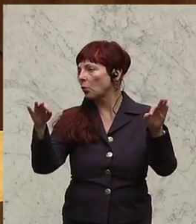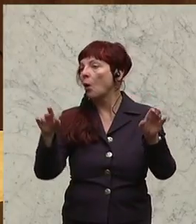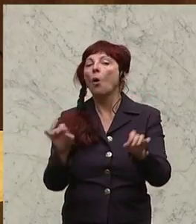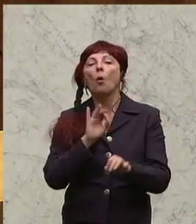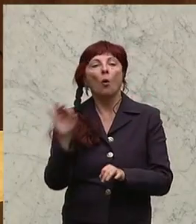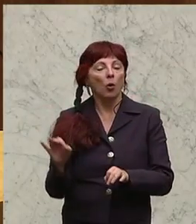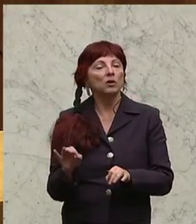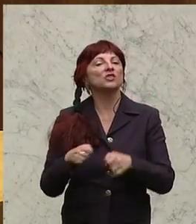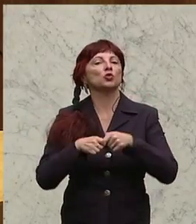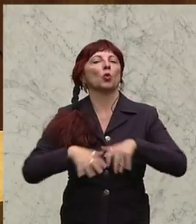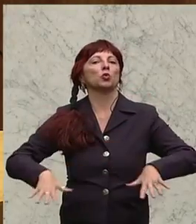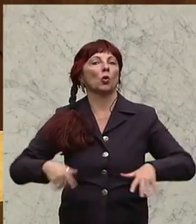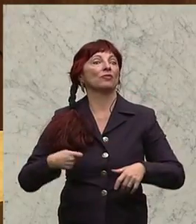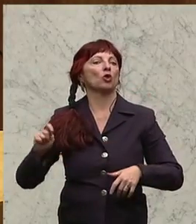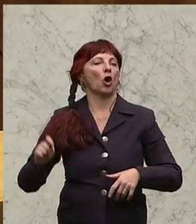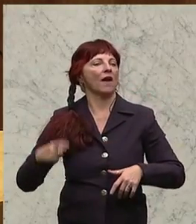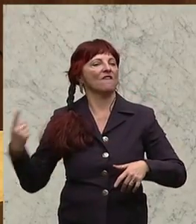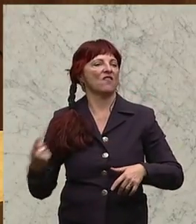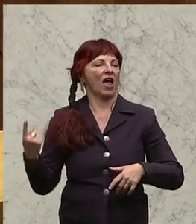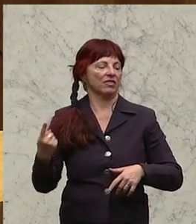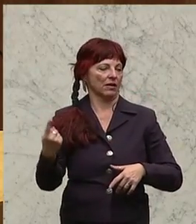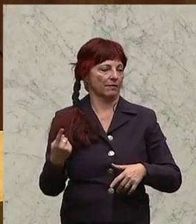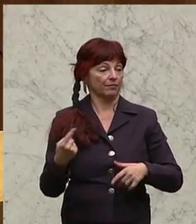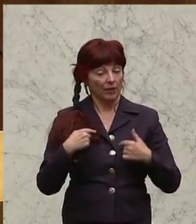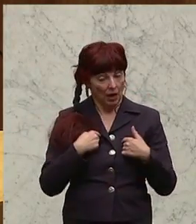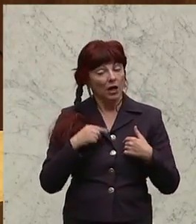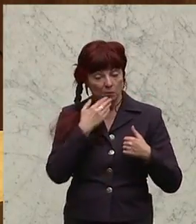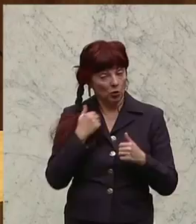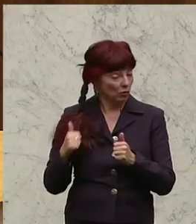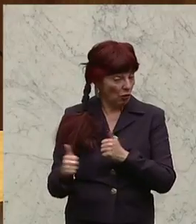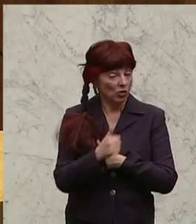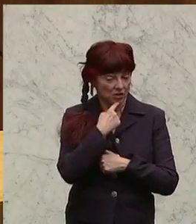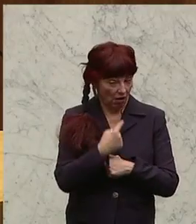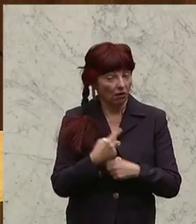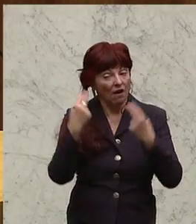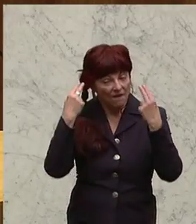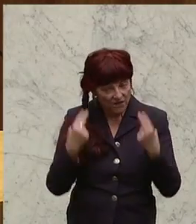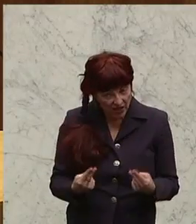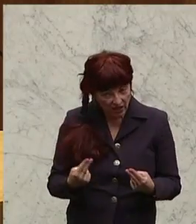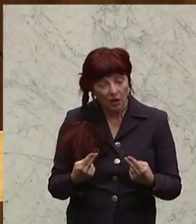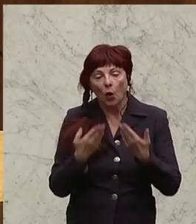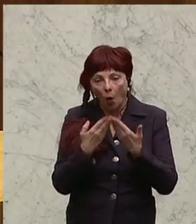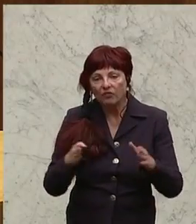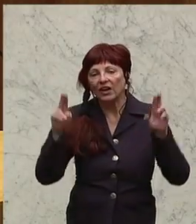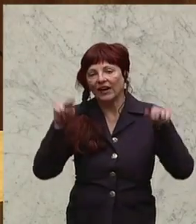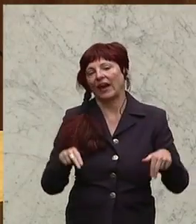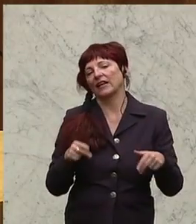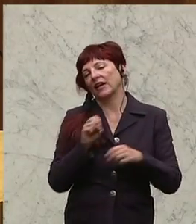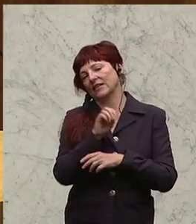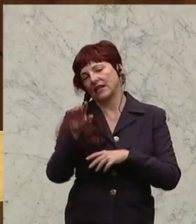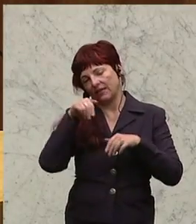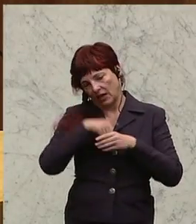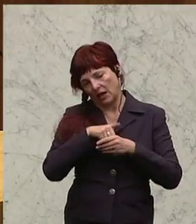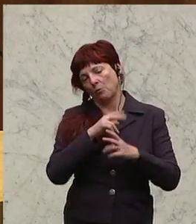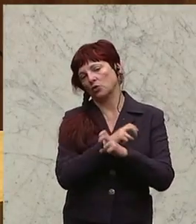Eines vorweg, ich bin froh darüber, dass Österreich einen öffentlich-rechtlichen Sender hat und ich finde es auch wichtig, dass wir diesen Sender haben. Nur die oberste